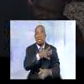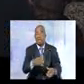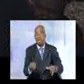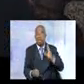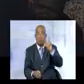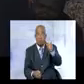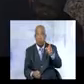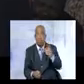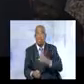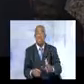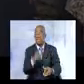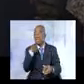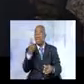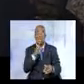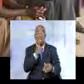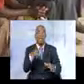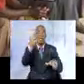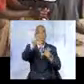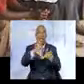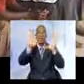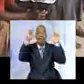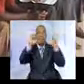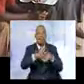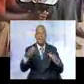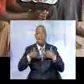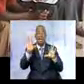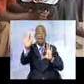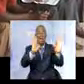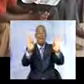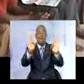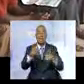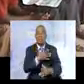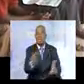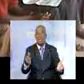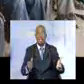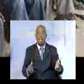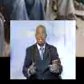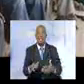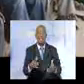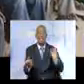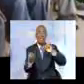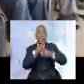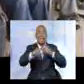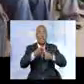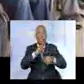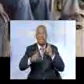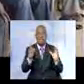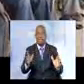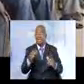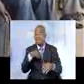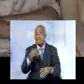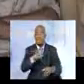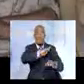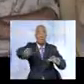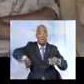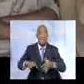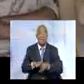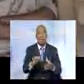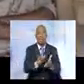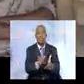Palega, élu à la tête de cette section, a choisi ses collaborateurs sur la base de leur appartenance à une